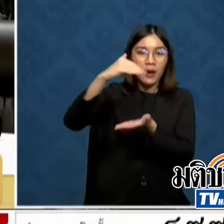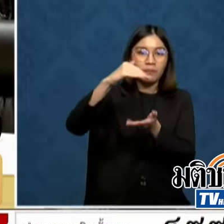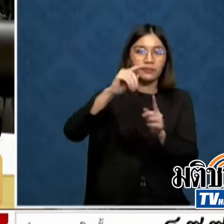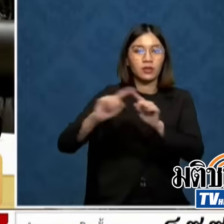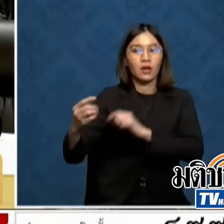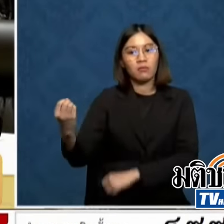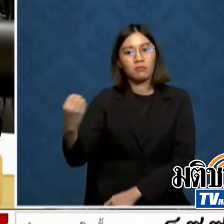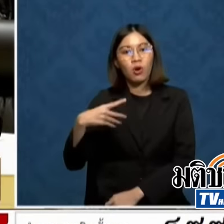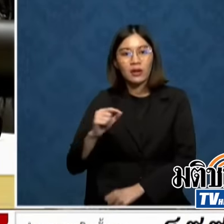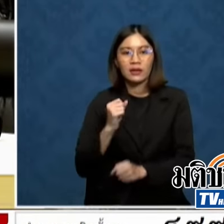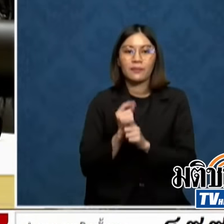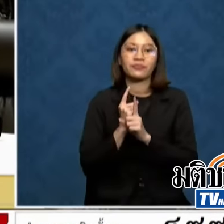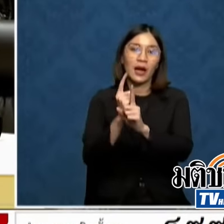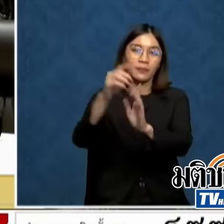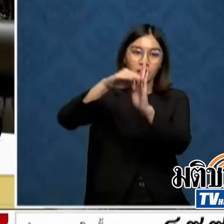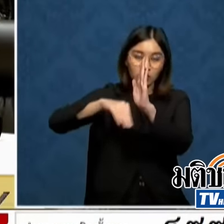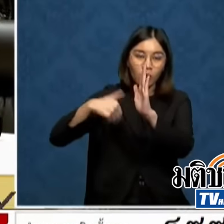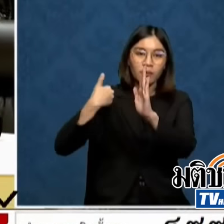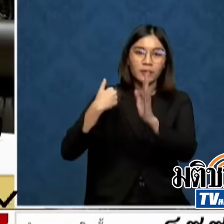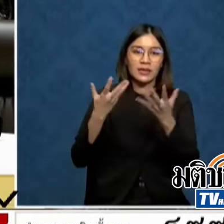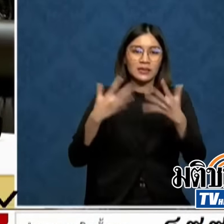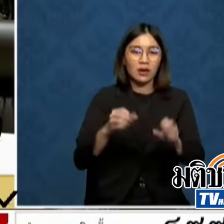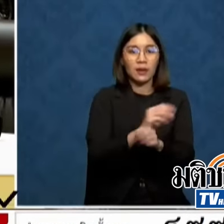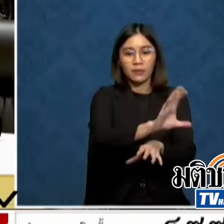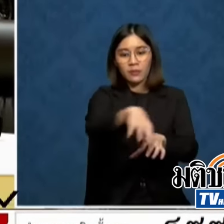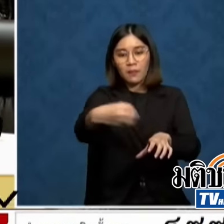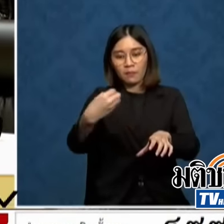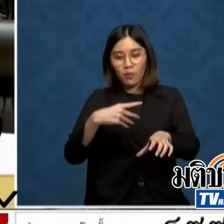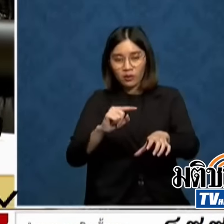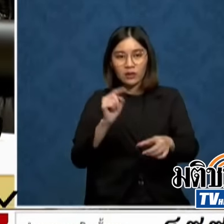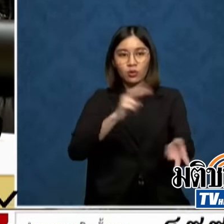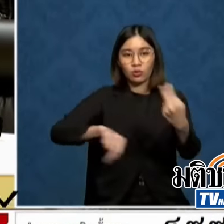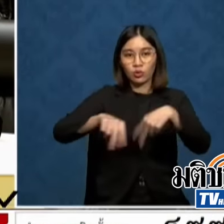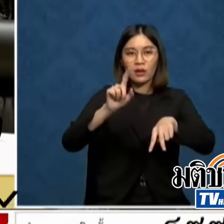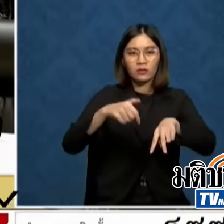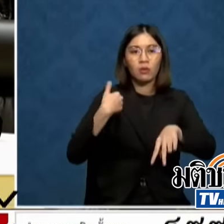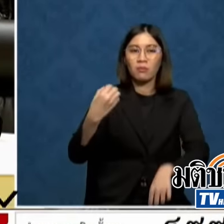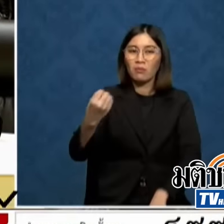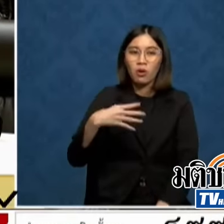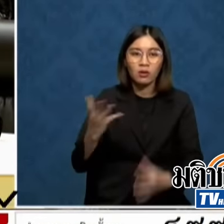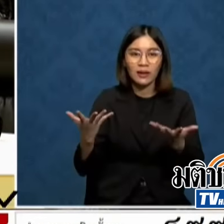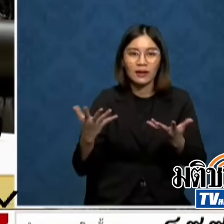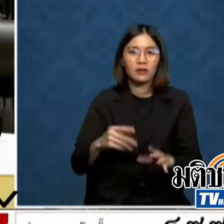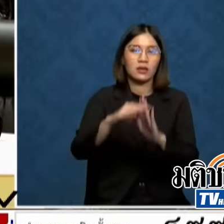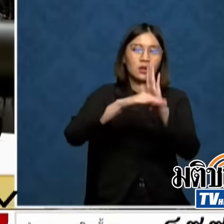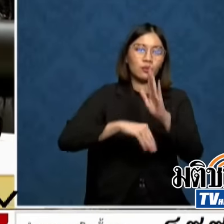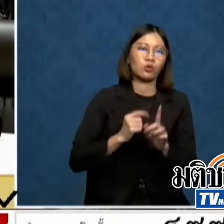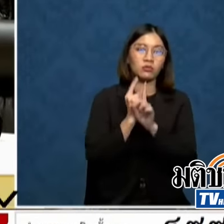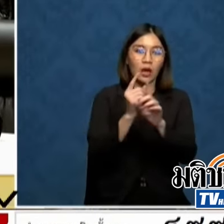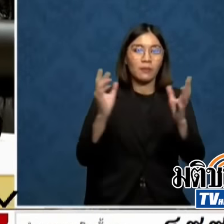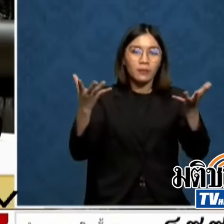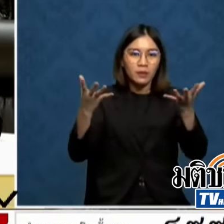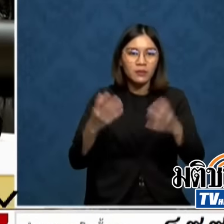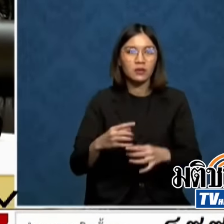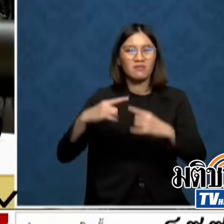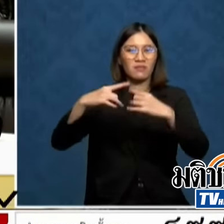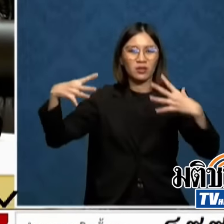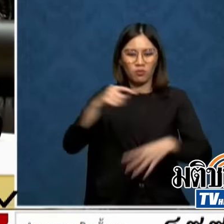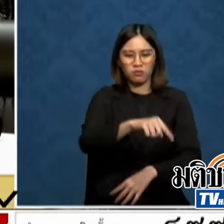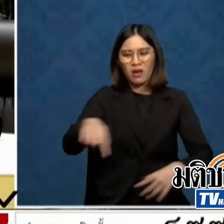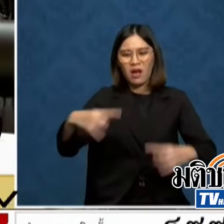เขาก็บอกว่าเขาทำตามเงื่อนไขส่วนหน่วยงานที่บอกว่าต้องกำกับดูแลเขาก็บอกว่าไม่ได้รับตามเงื่อนไขนั้นก็ไม่ตร